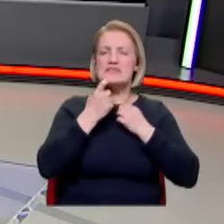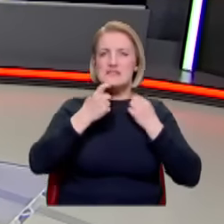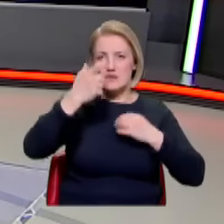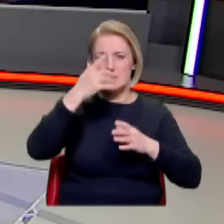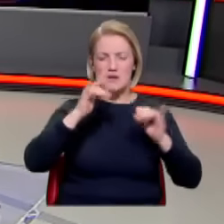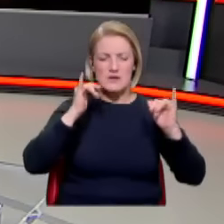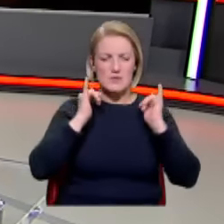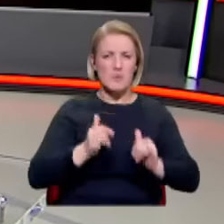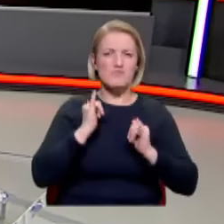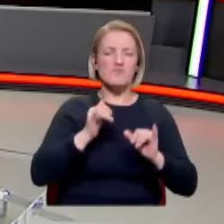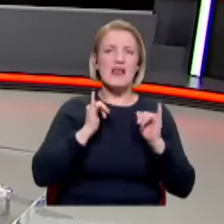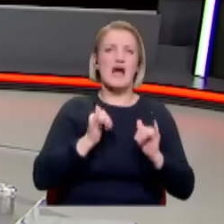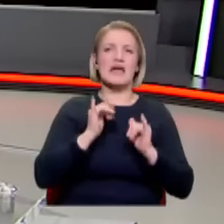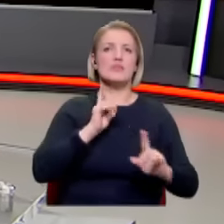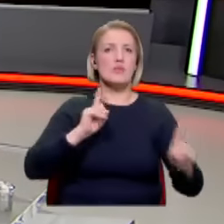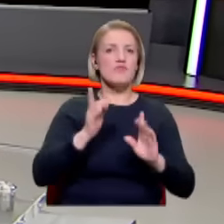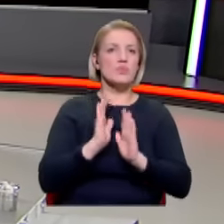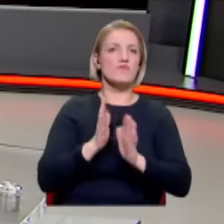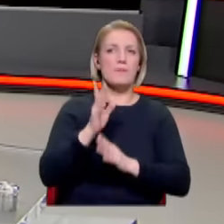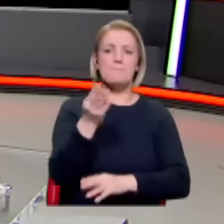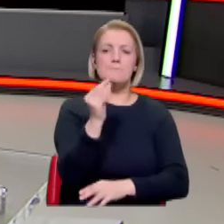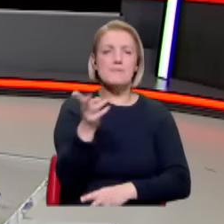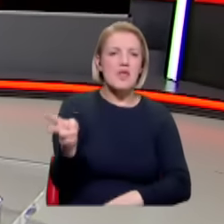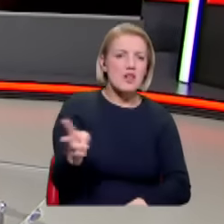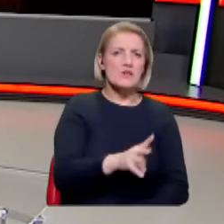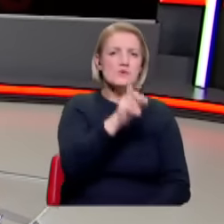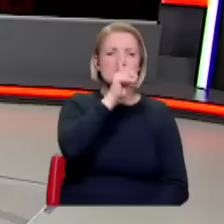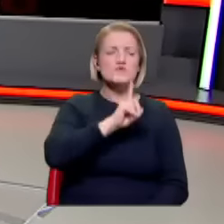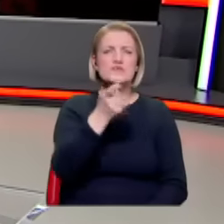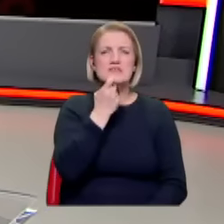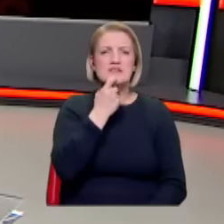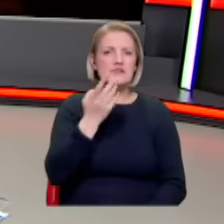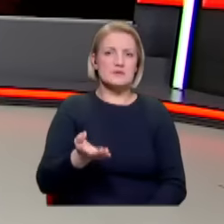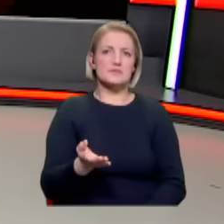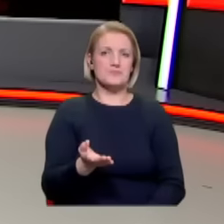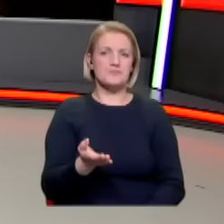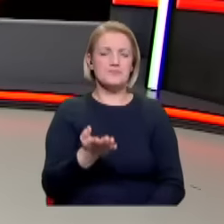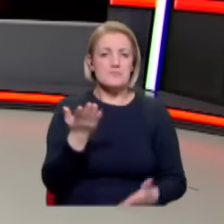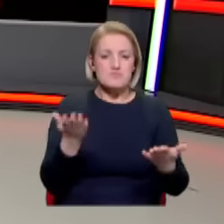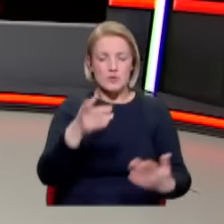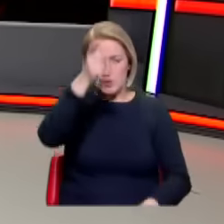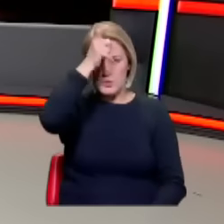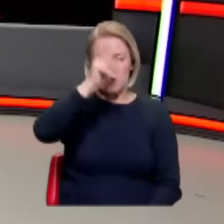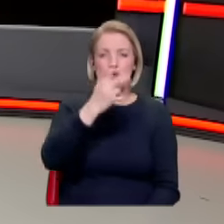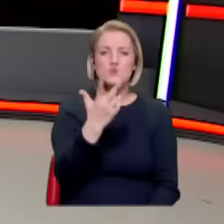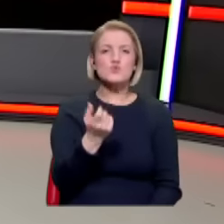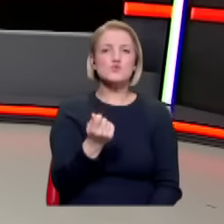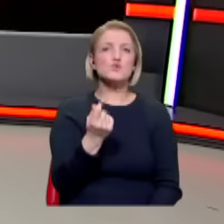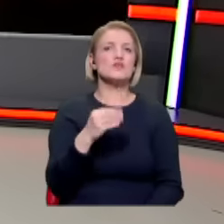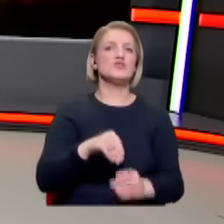dehşeti. Dava devam ediyor. Bebek cinayetleri. Yüzyılın dehşeti ya. Ya bu ülkede 3 kuruş